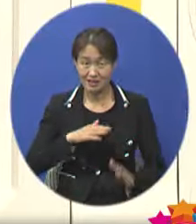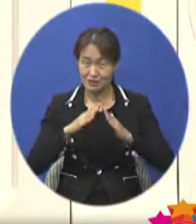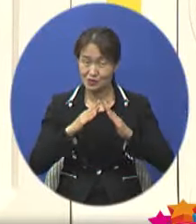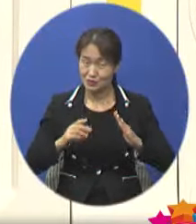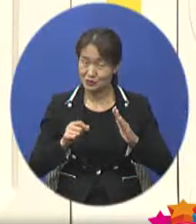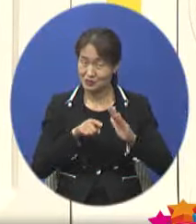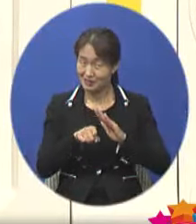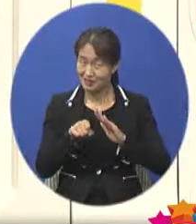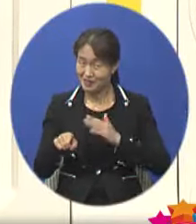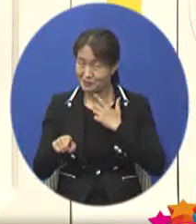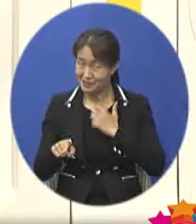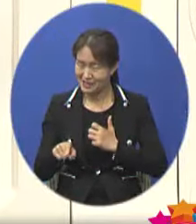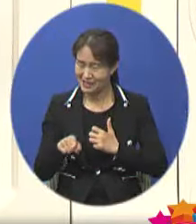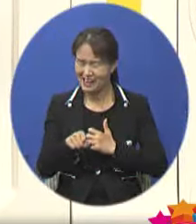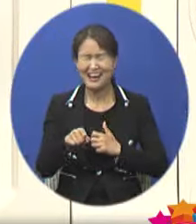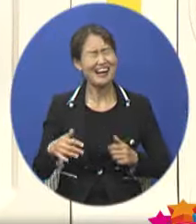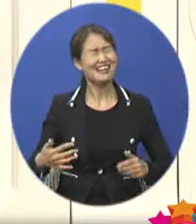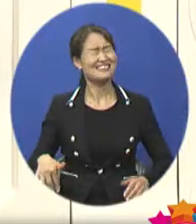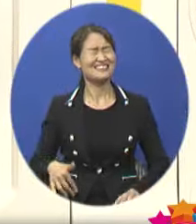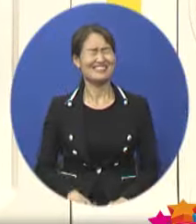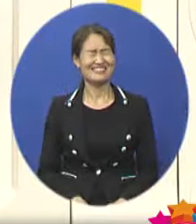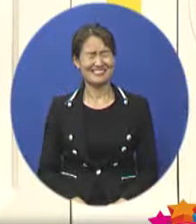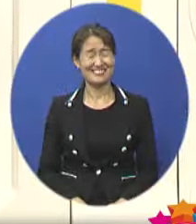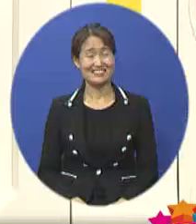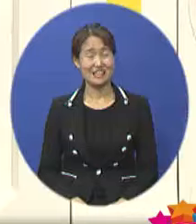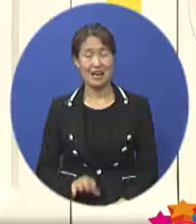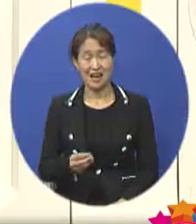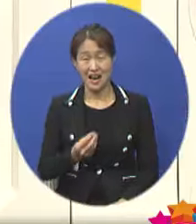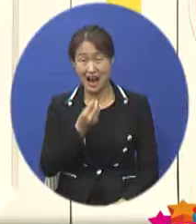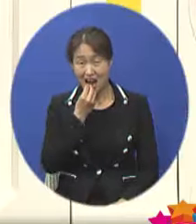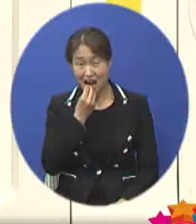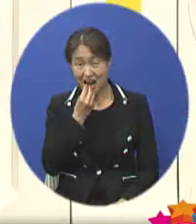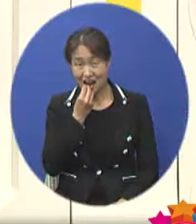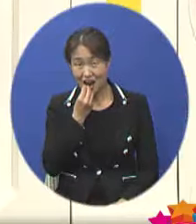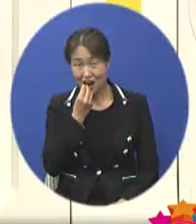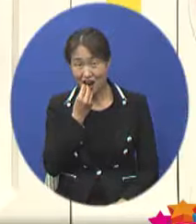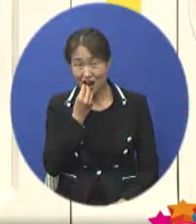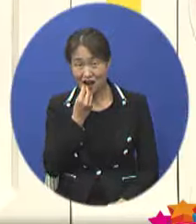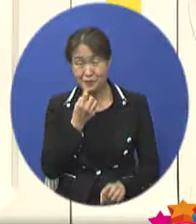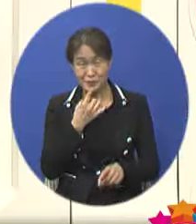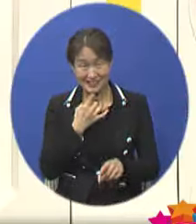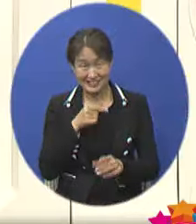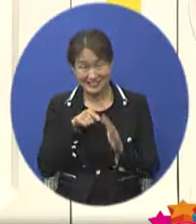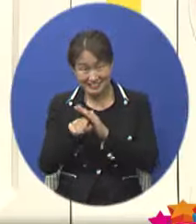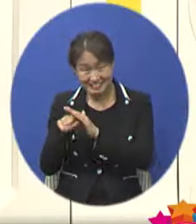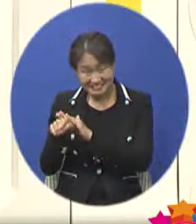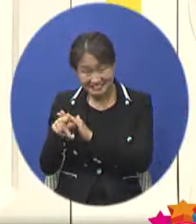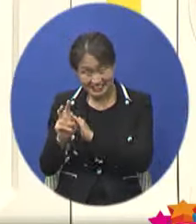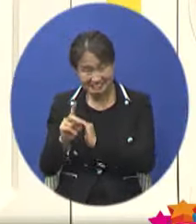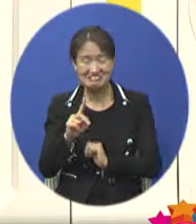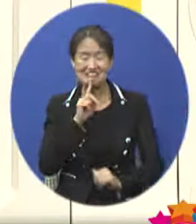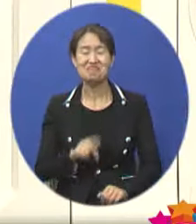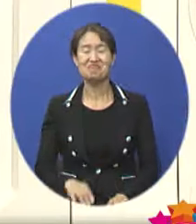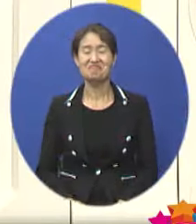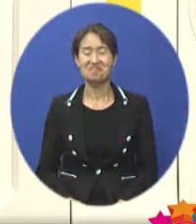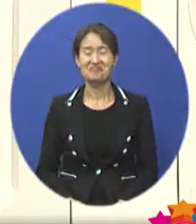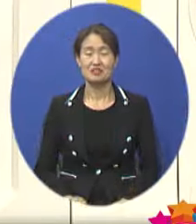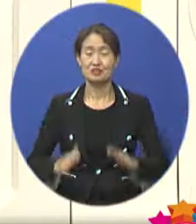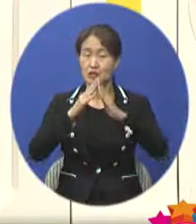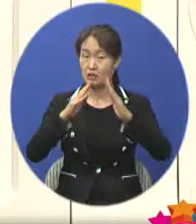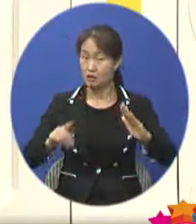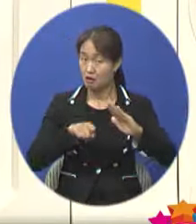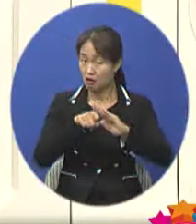좀 이렇게 가봤는데 예. 중앙동은 또 안 가봤는데 예. 먹을 것 먹는 네. 그쪽만 가봤죠? 아 그러니까요. 그러니까. 근데 우리 전주